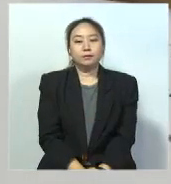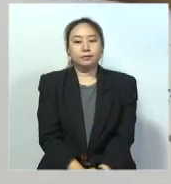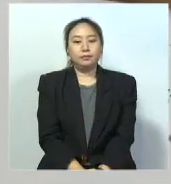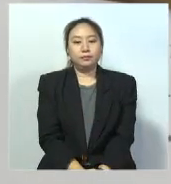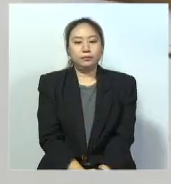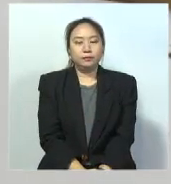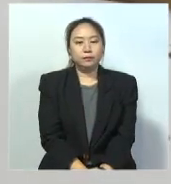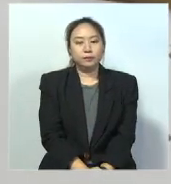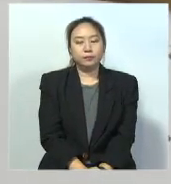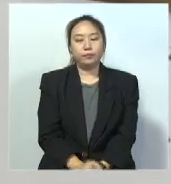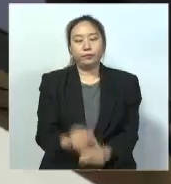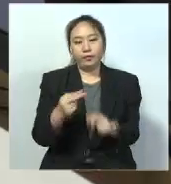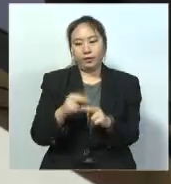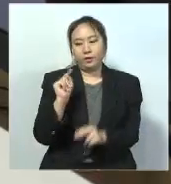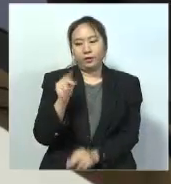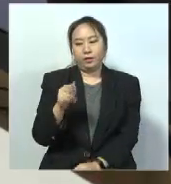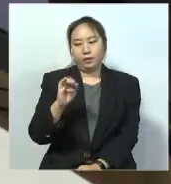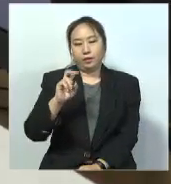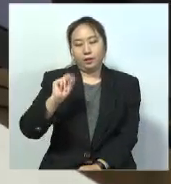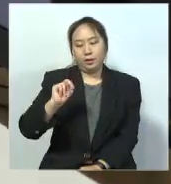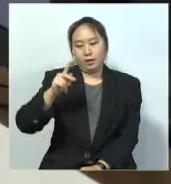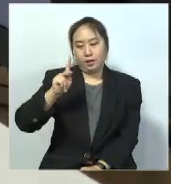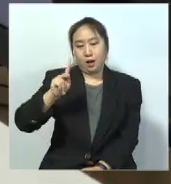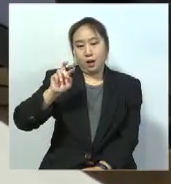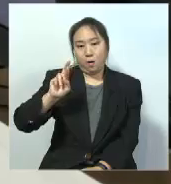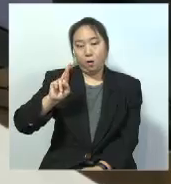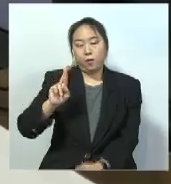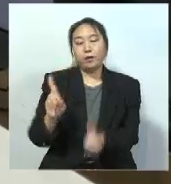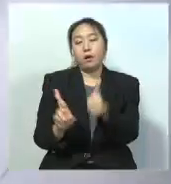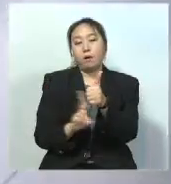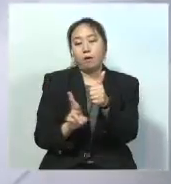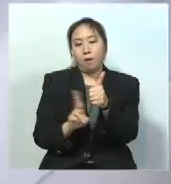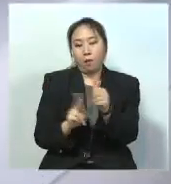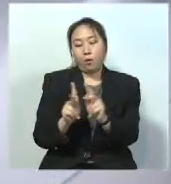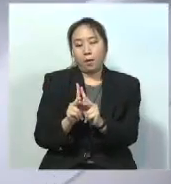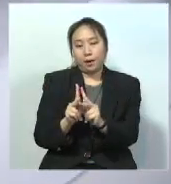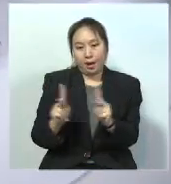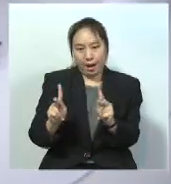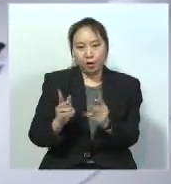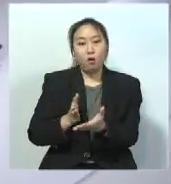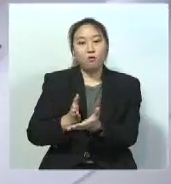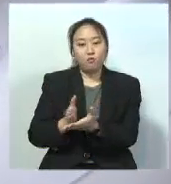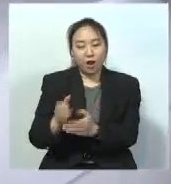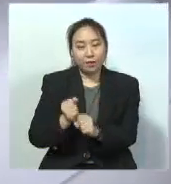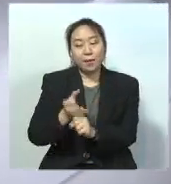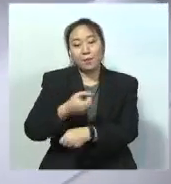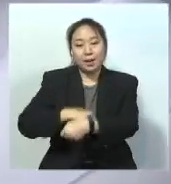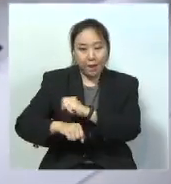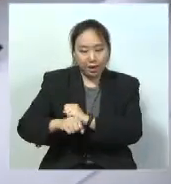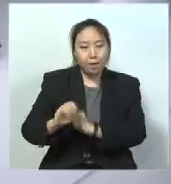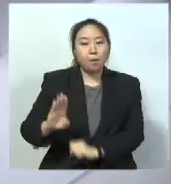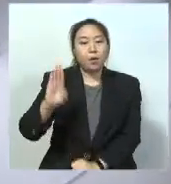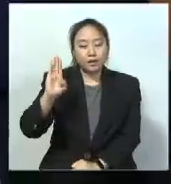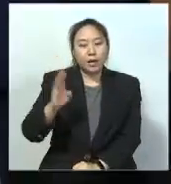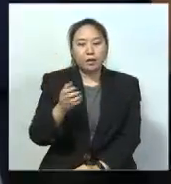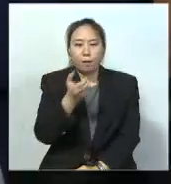ซึ่งนายธินกรชูวงรองกรรมการผู้อำนวยการใหญ่รองกรรมการดำเนินการใหญ่ฝ่ายปฏิบัติการบริษัทวิทยุการบินแห่งประเ